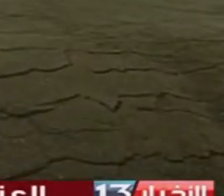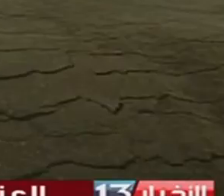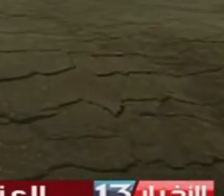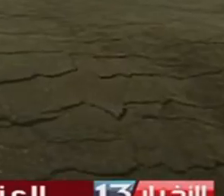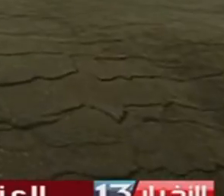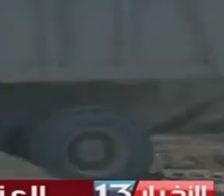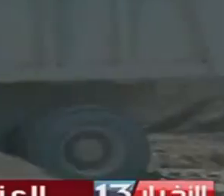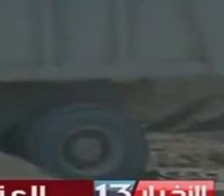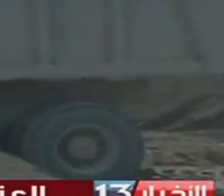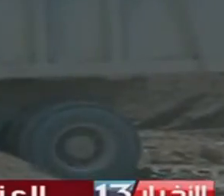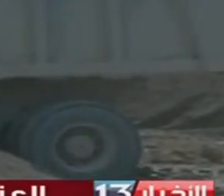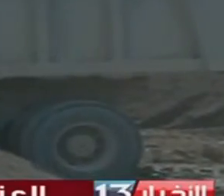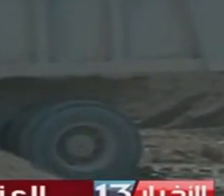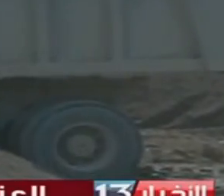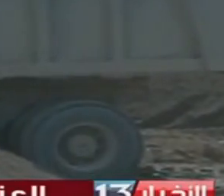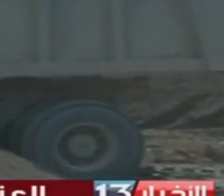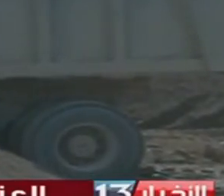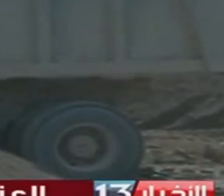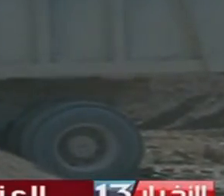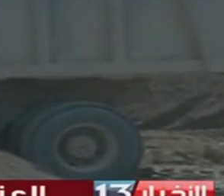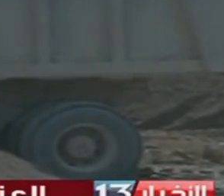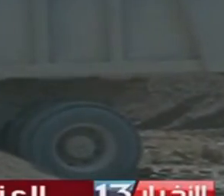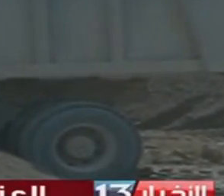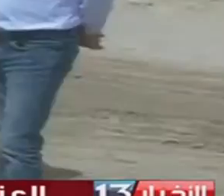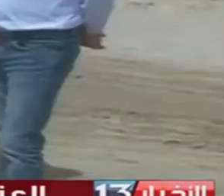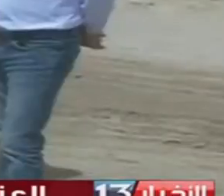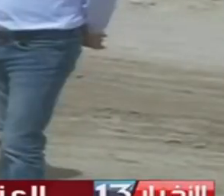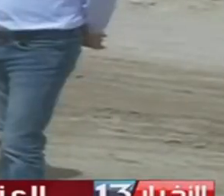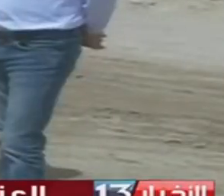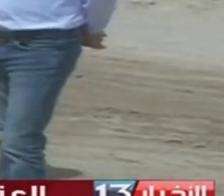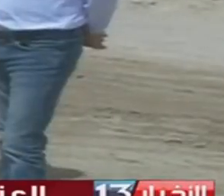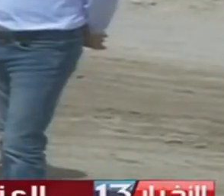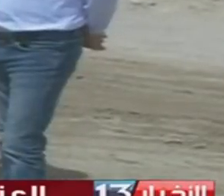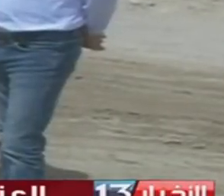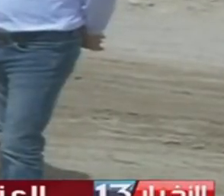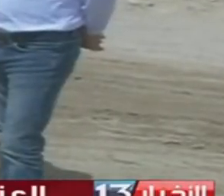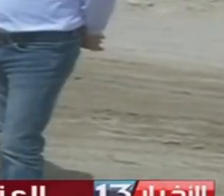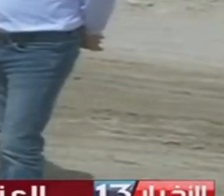العرايس في اتجاه مجمعه الكيميائية التونسي عبر الشاحنات.